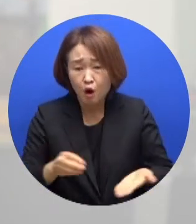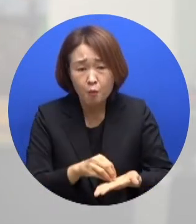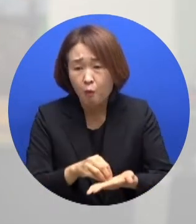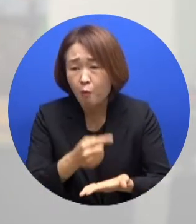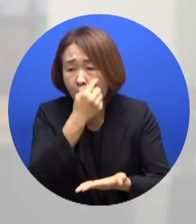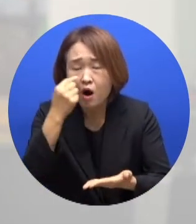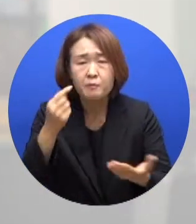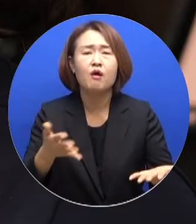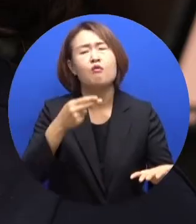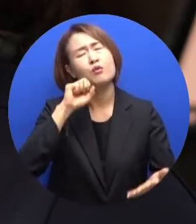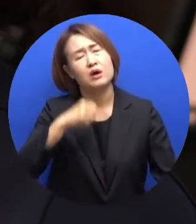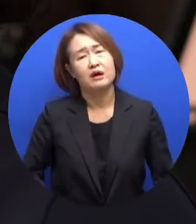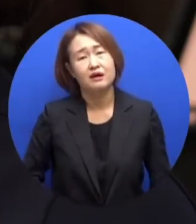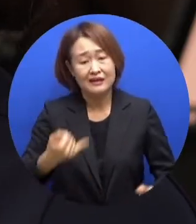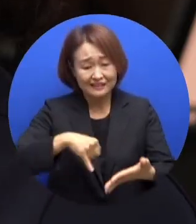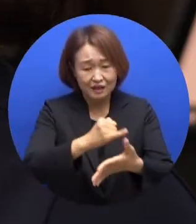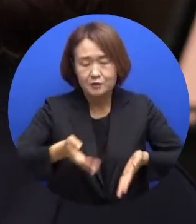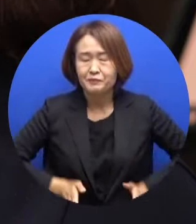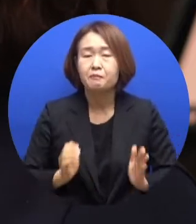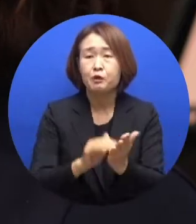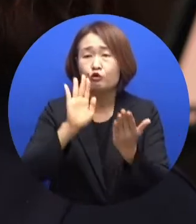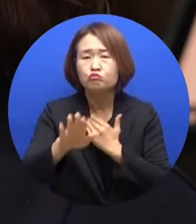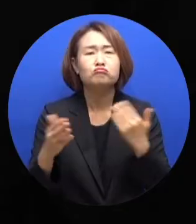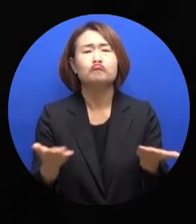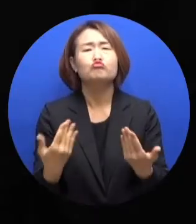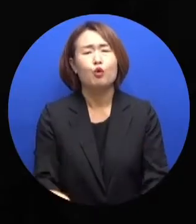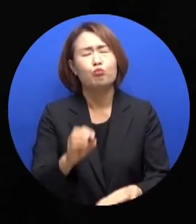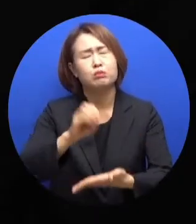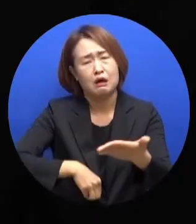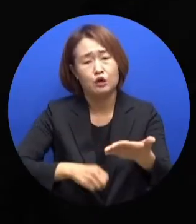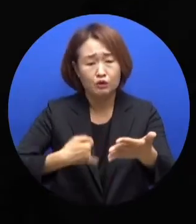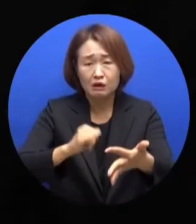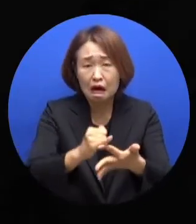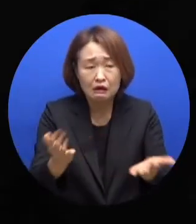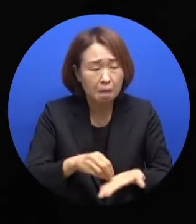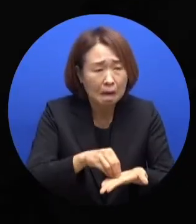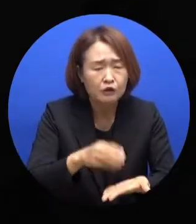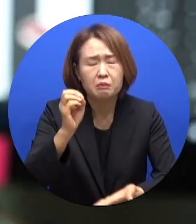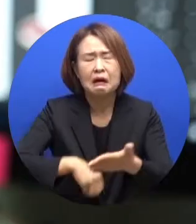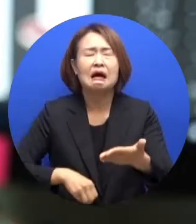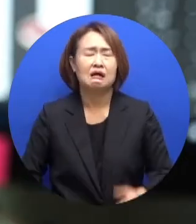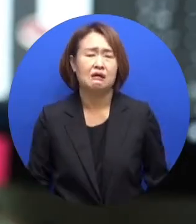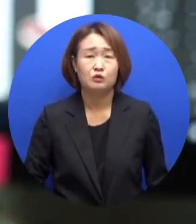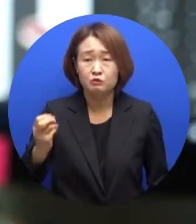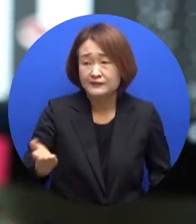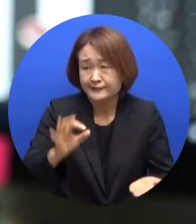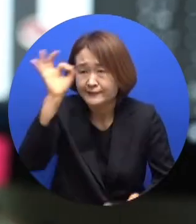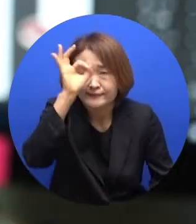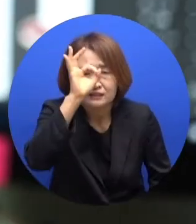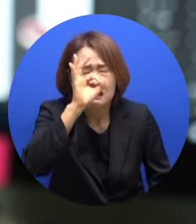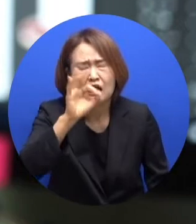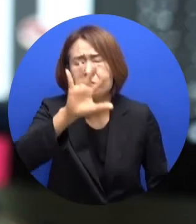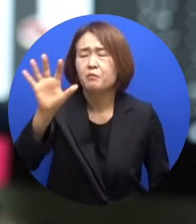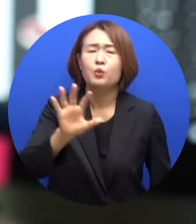일자리가 보장이 안 되는 거예요. 큰아이를 출산하고 또 쉬게 되고, 둘째를 출산하고 쉬게 되고, 또 다시 직장을 구해야